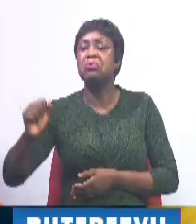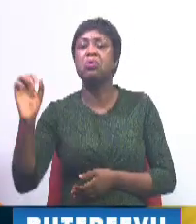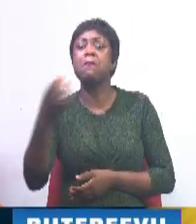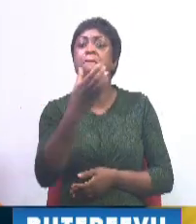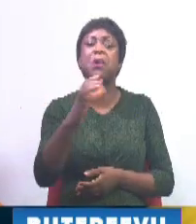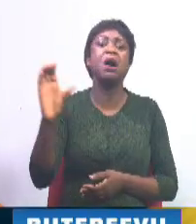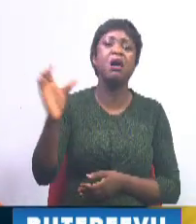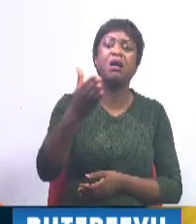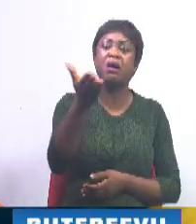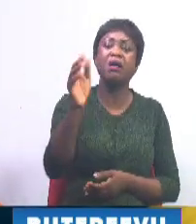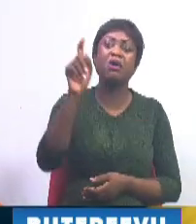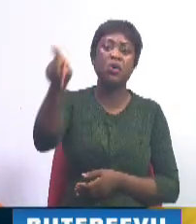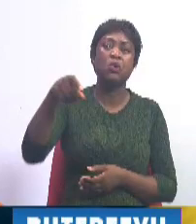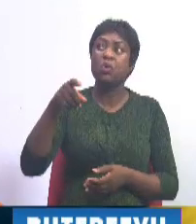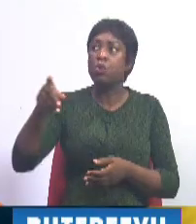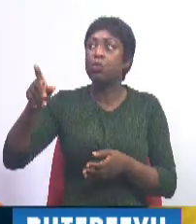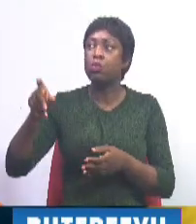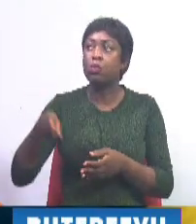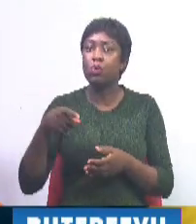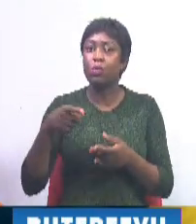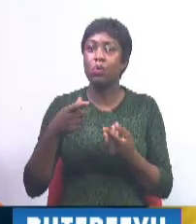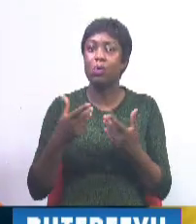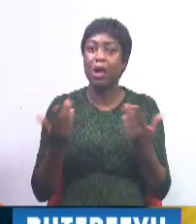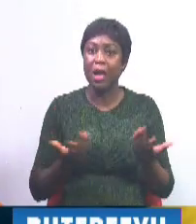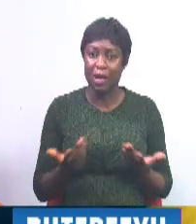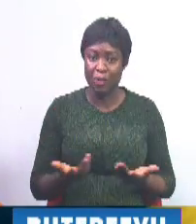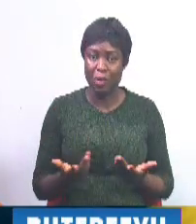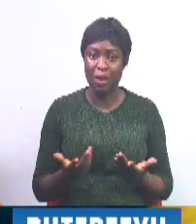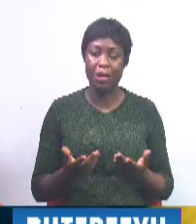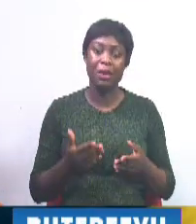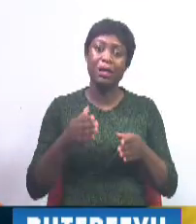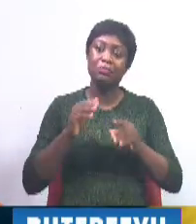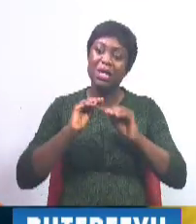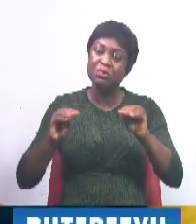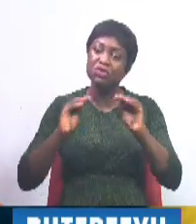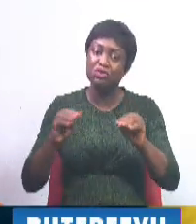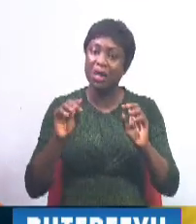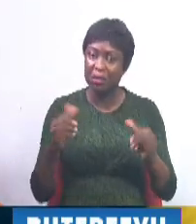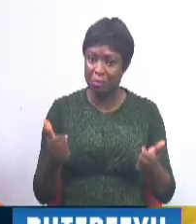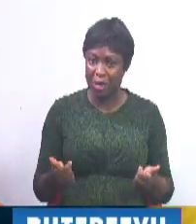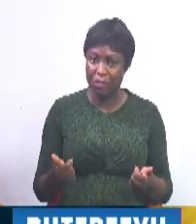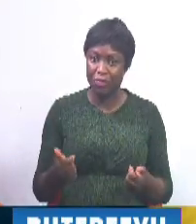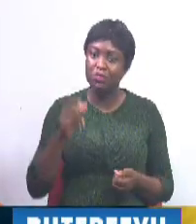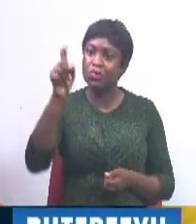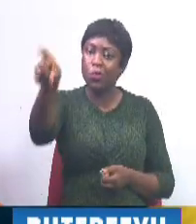mubeera yonna gye mubasanga nga tebannaba kuteekebwateekebwa n'okulula bakiyita kulula